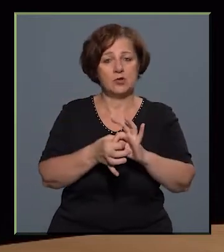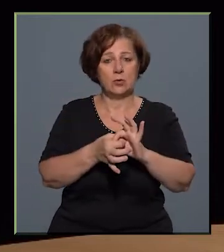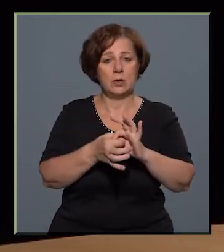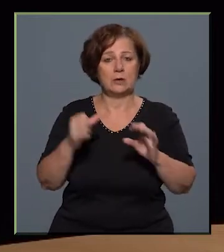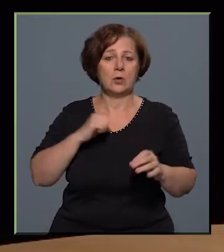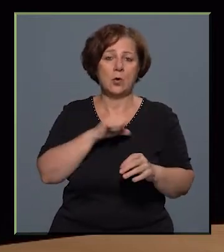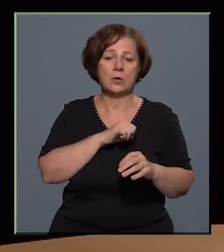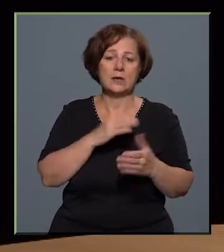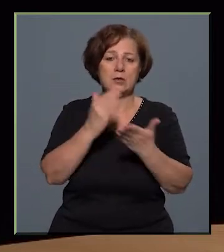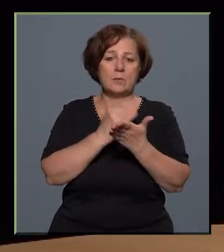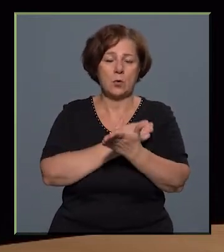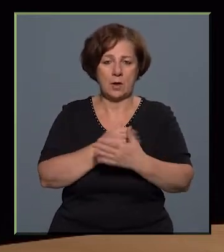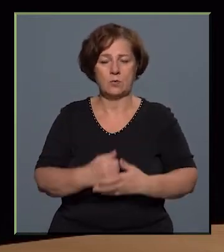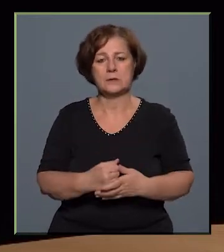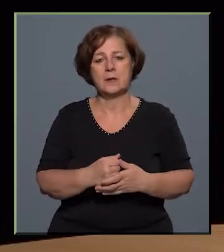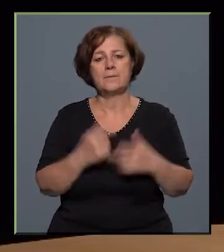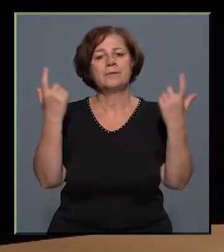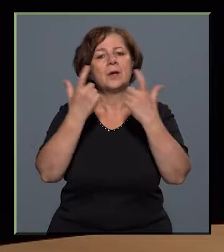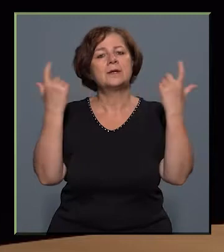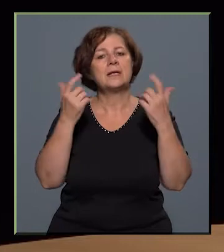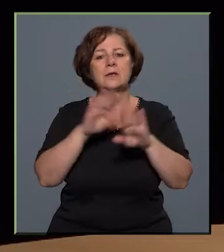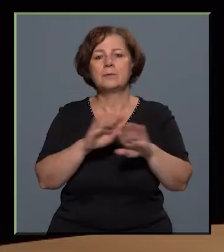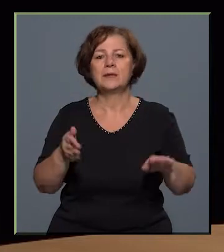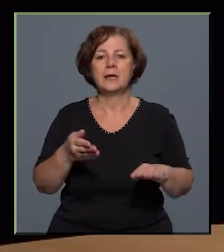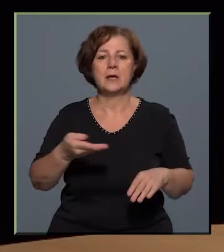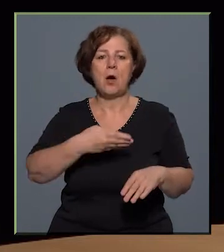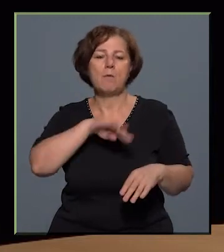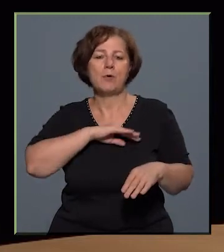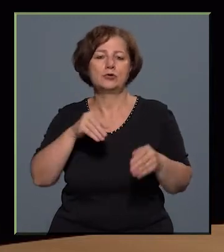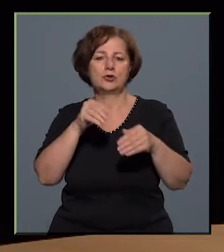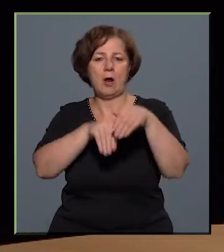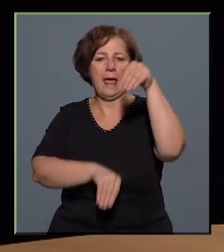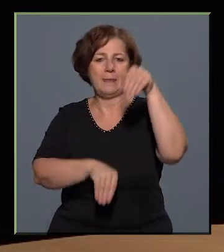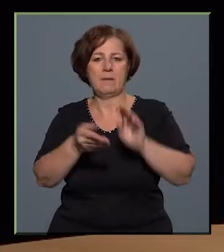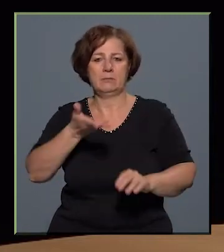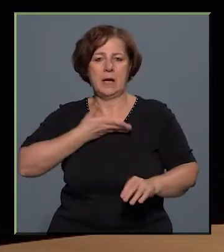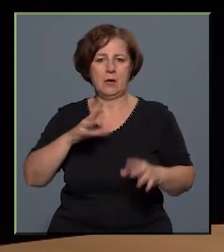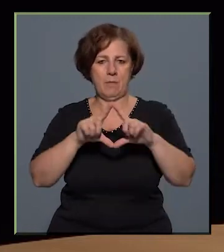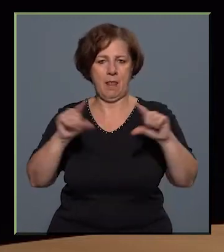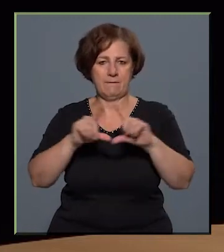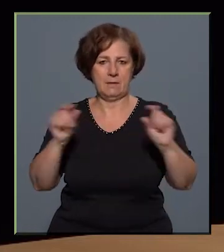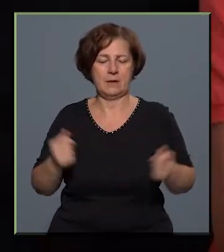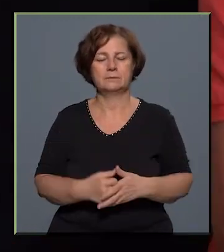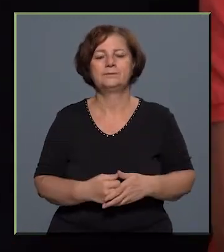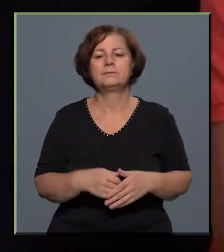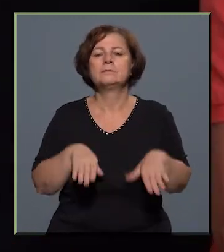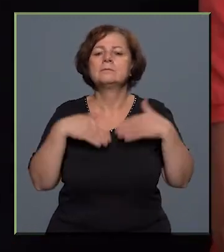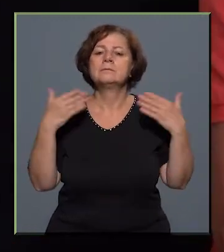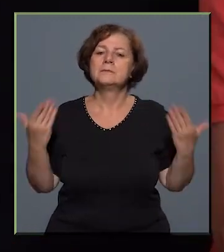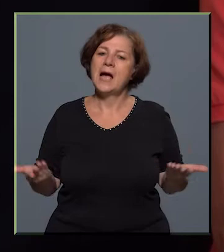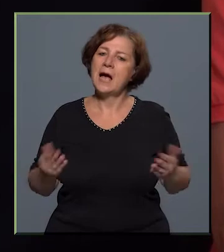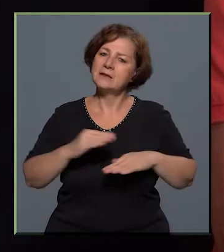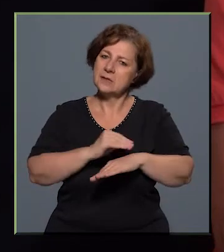kapcsolódhatnak önkéntesen a programhoz. A tájékoztatás mindenki a postaládájában is megkapja majd a lehetőségekről. Tehát